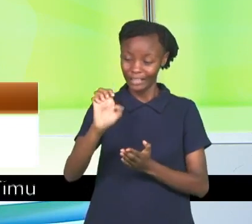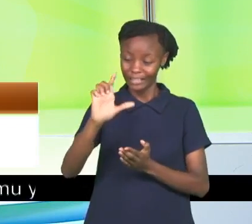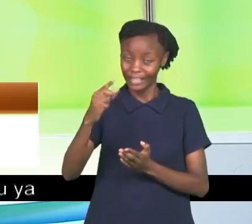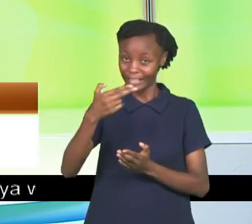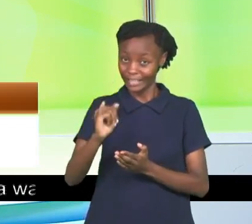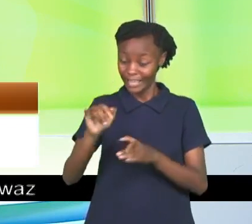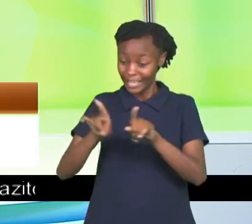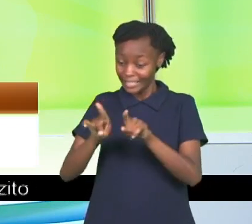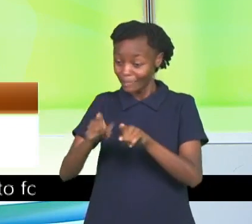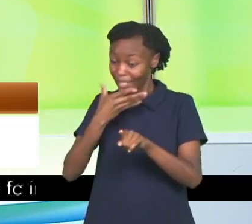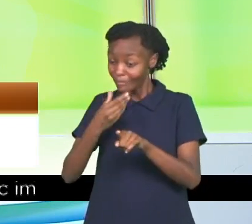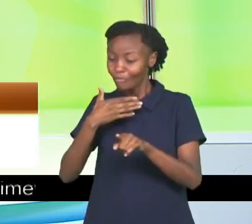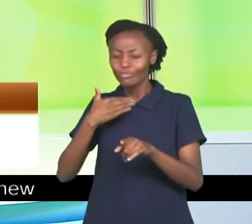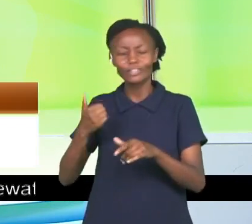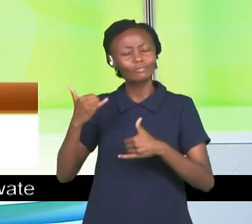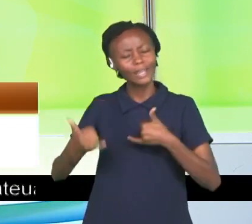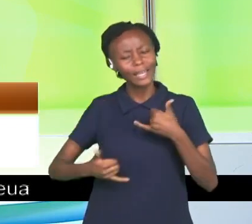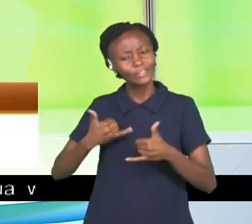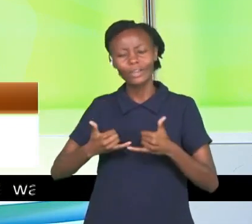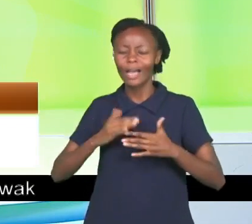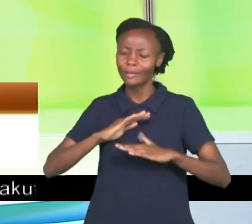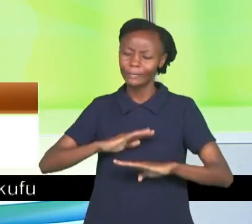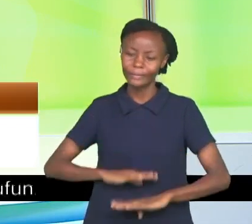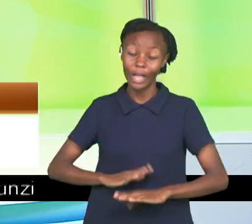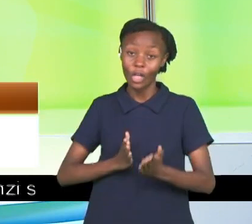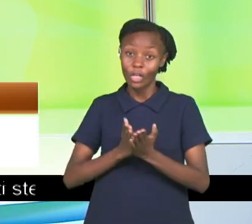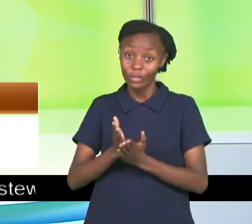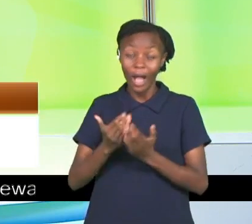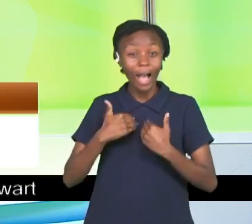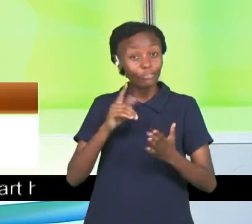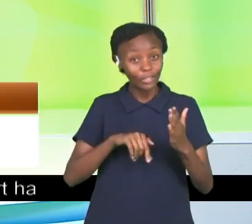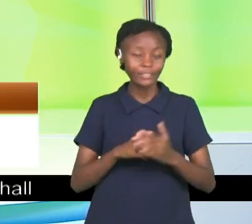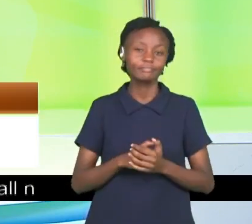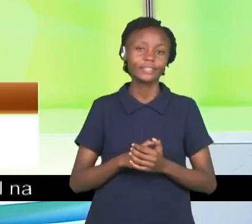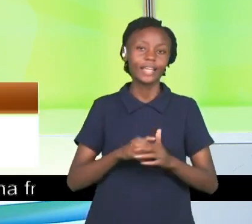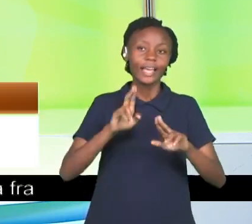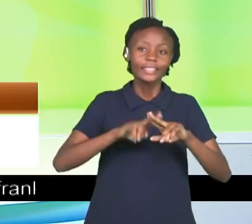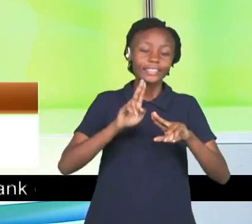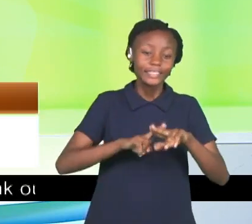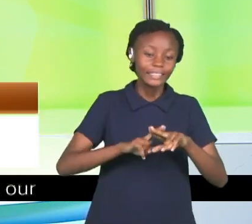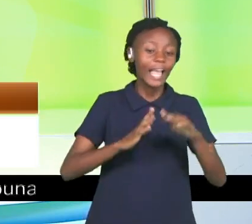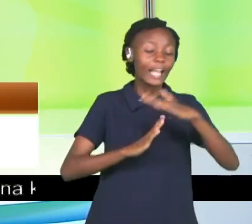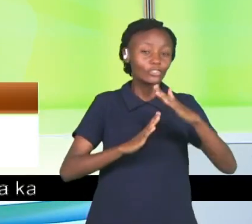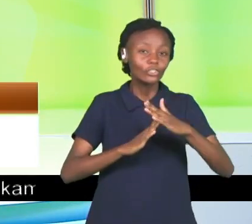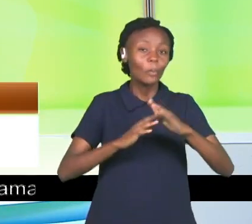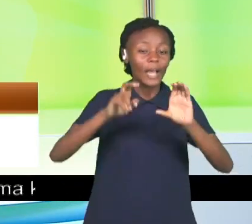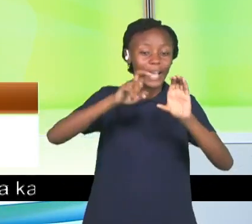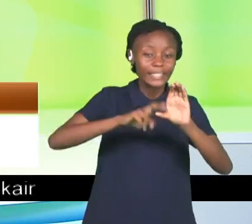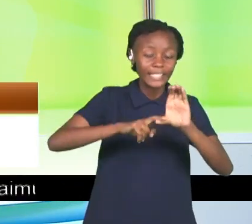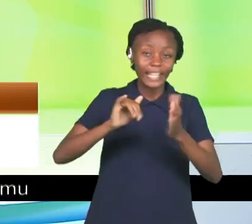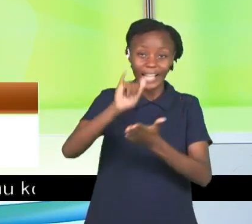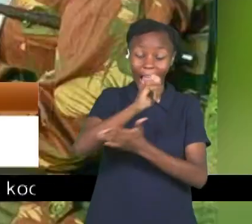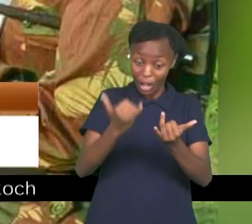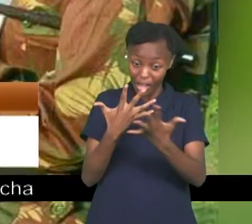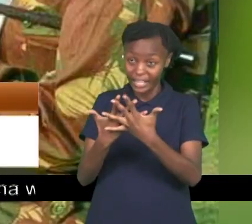vilevile alipania kujifurahisha nafsi yake kwa kuketi katika nafasi za watu waheshimiwa kwenye ndege hiyo. Jamaa huyo alikamatwa na maafisa wa